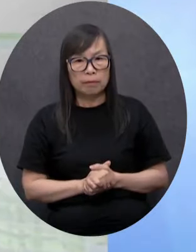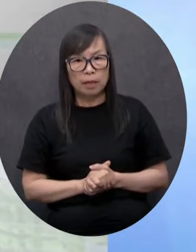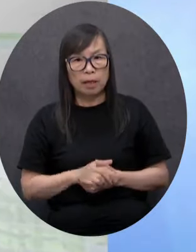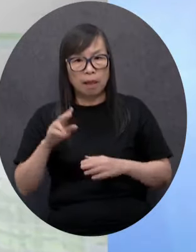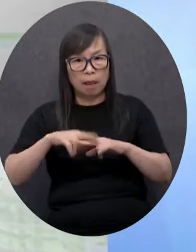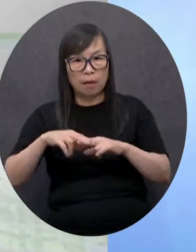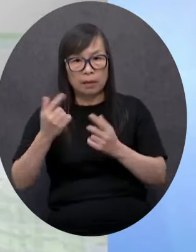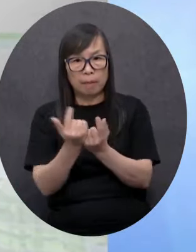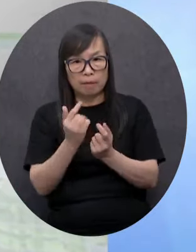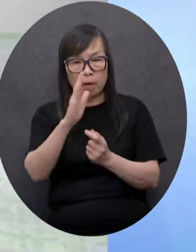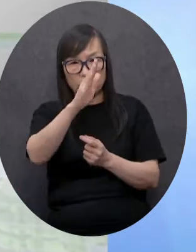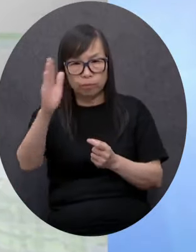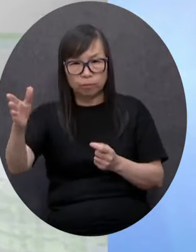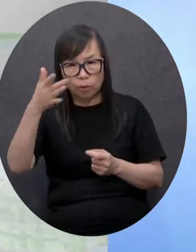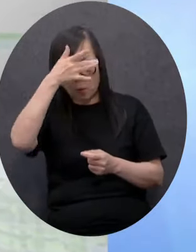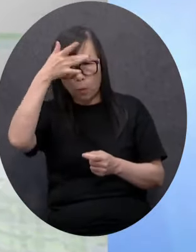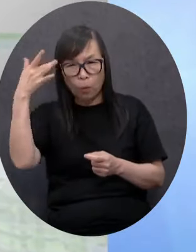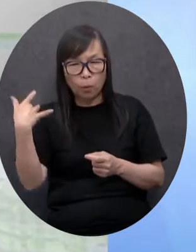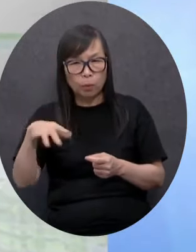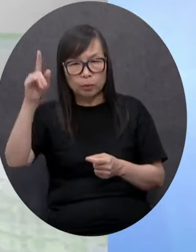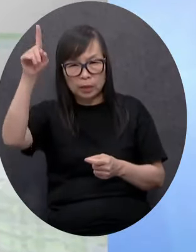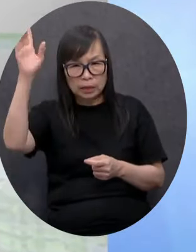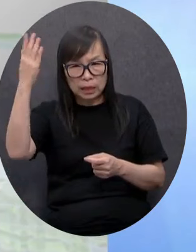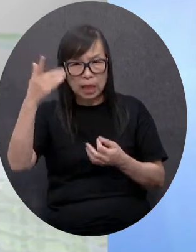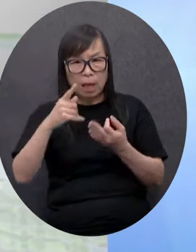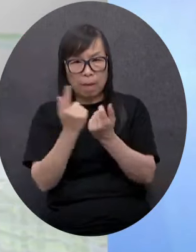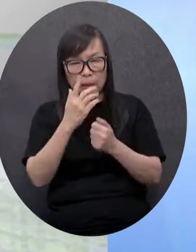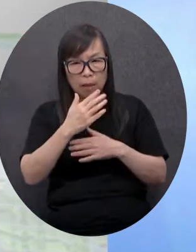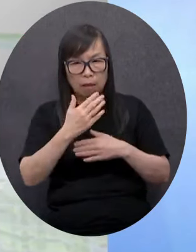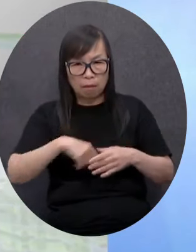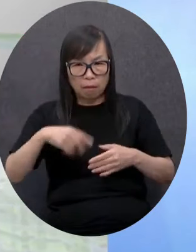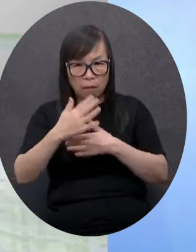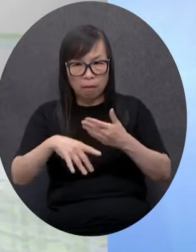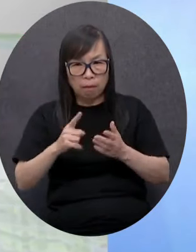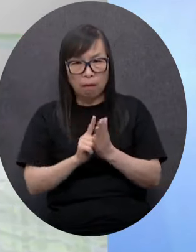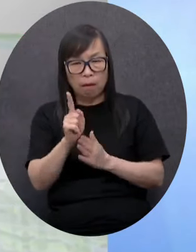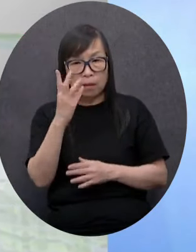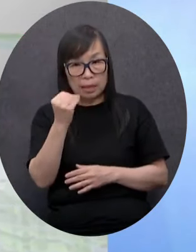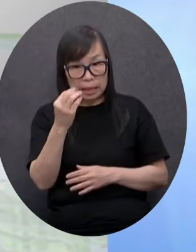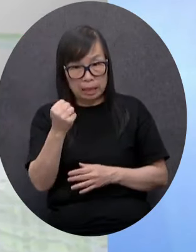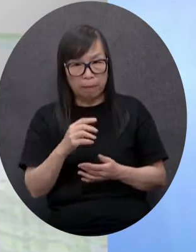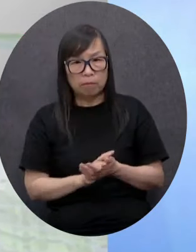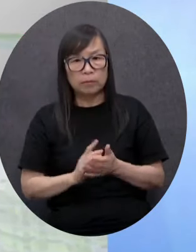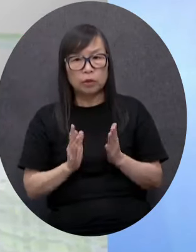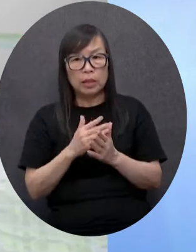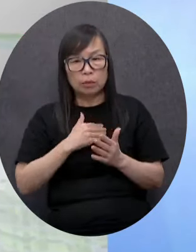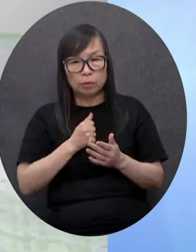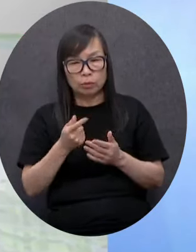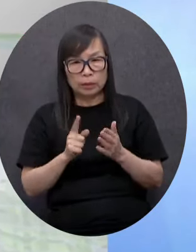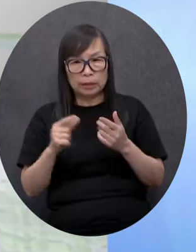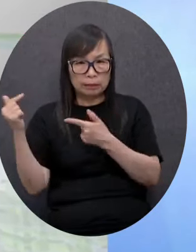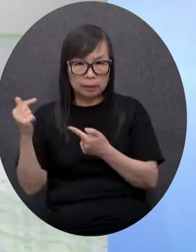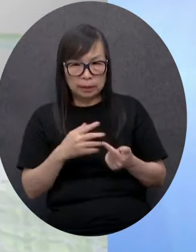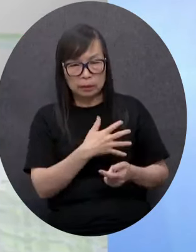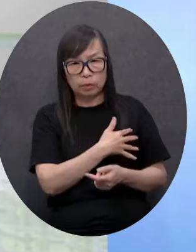内地北方多处出现酷热天气，北京部分地区录得超过40度的高温，预料高温天气会持续到